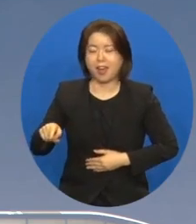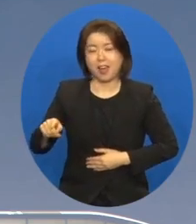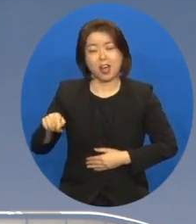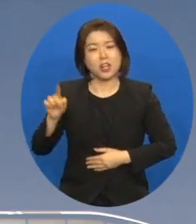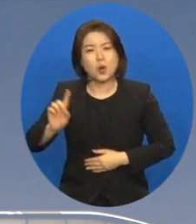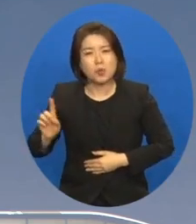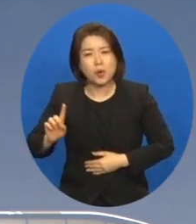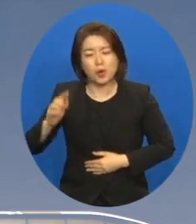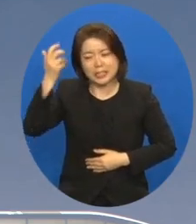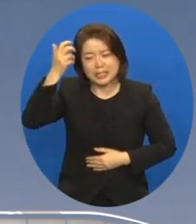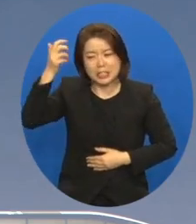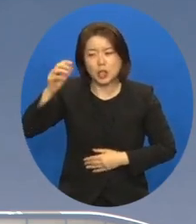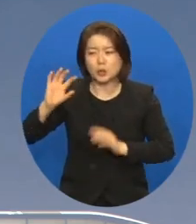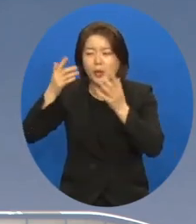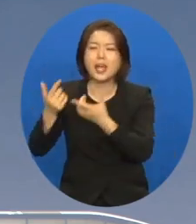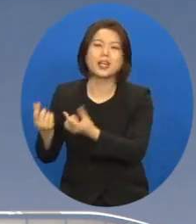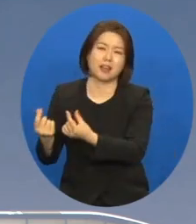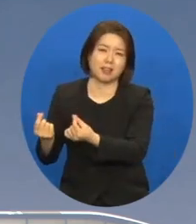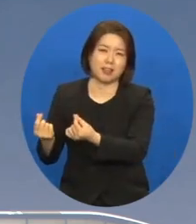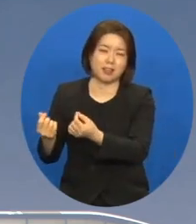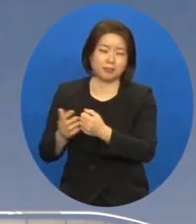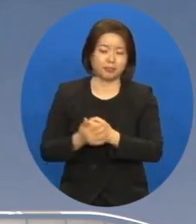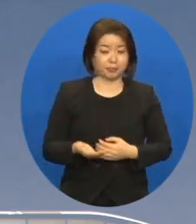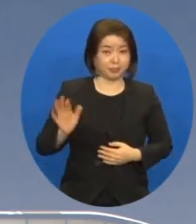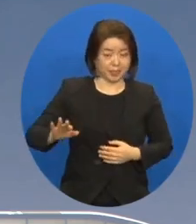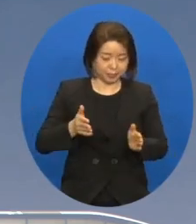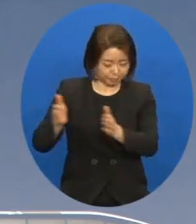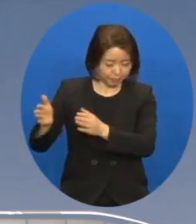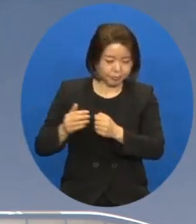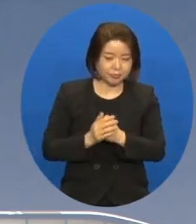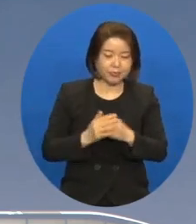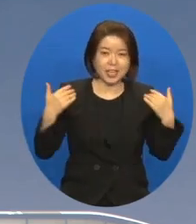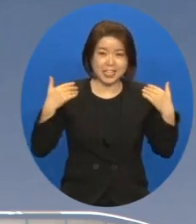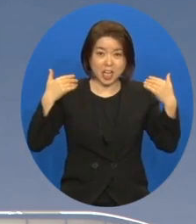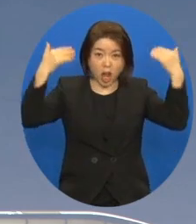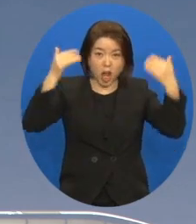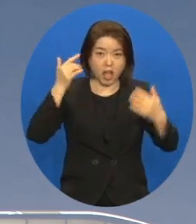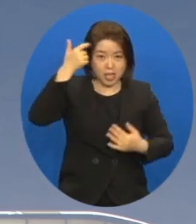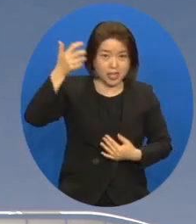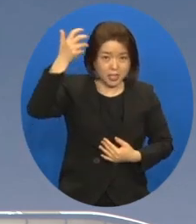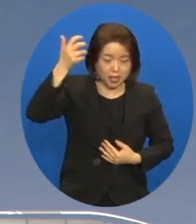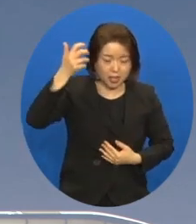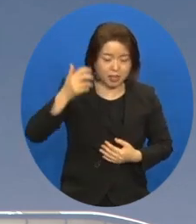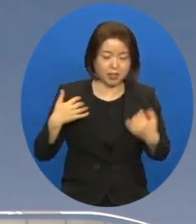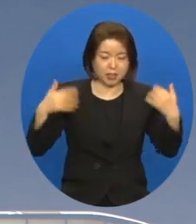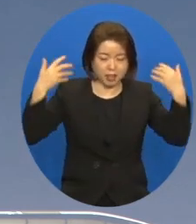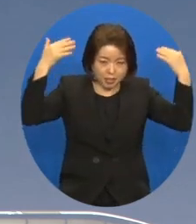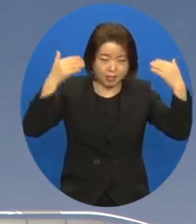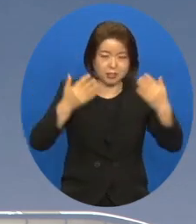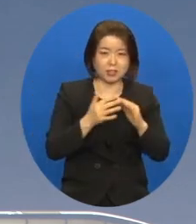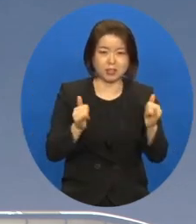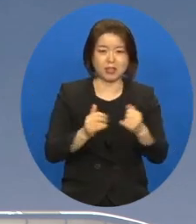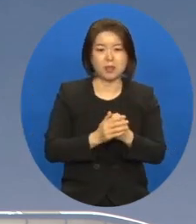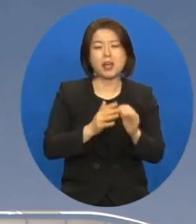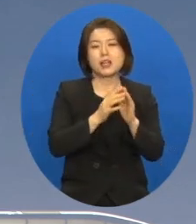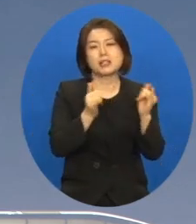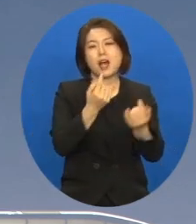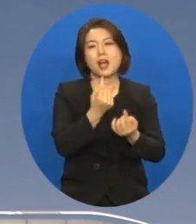어린아이니까. 그러나 영적으로 장성하게 되면 그러면 사랑보다 더 귀한 것은